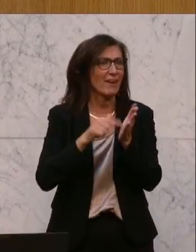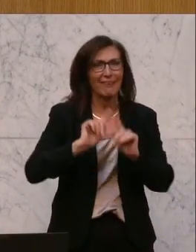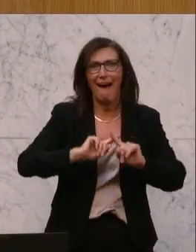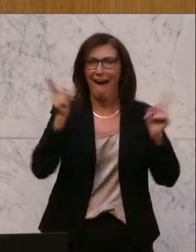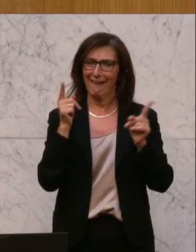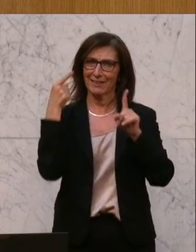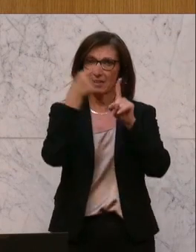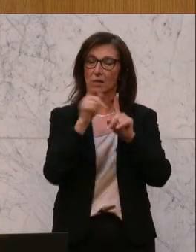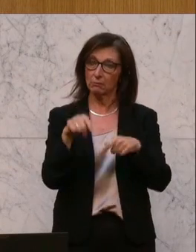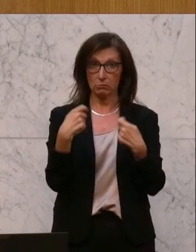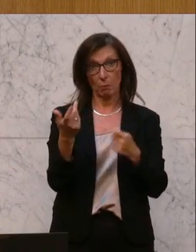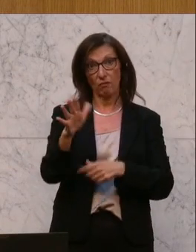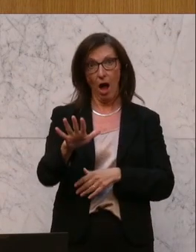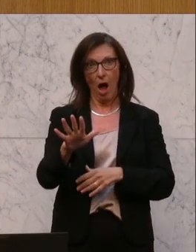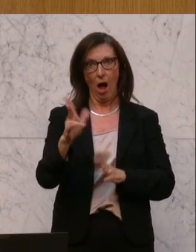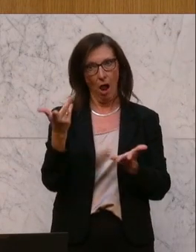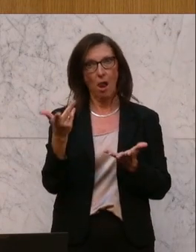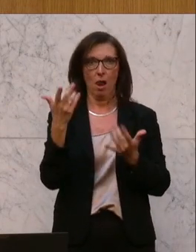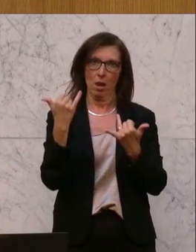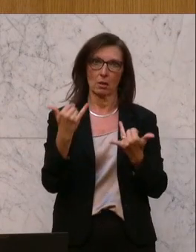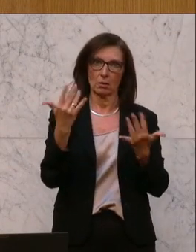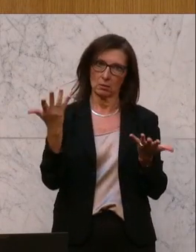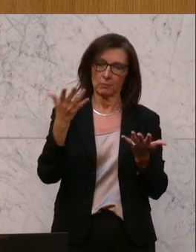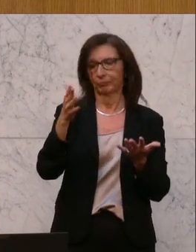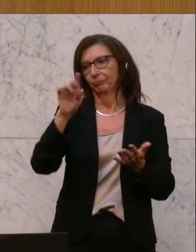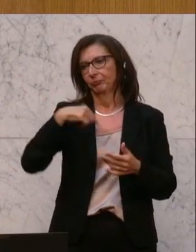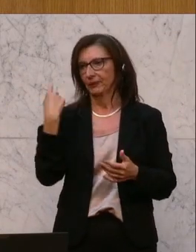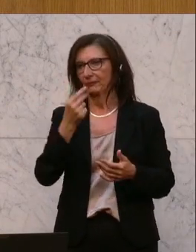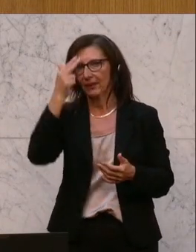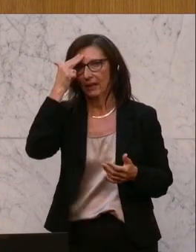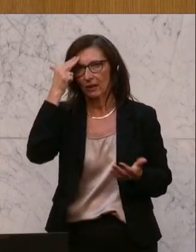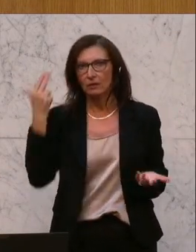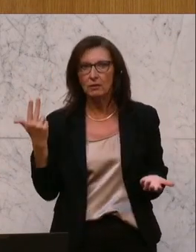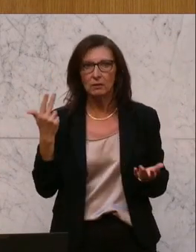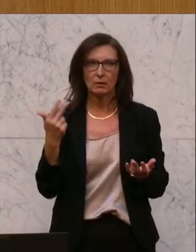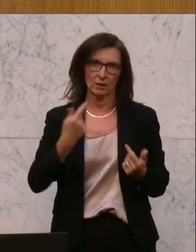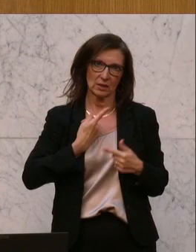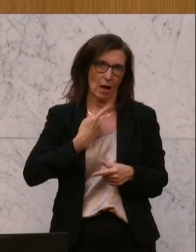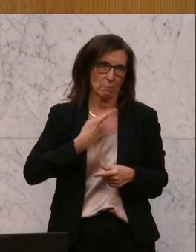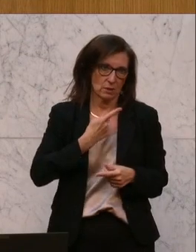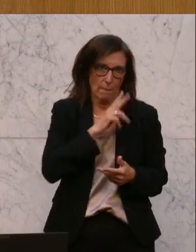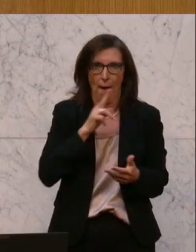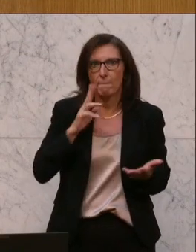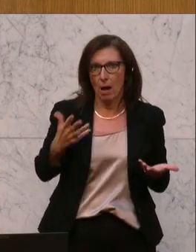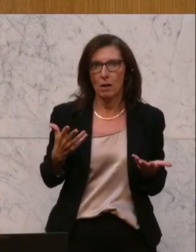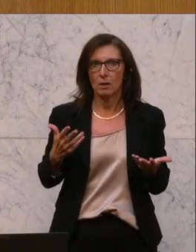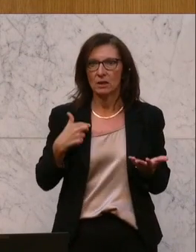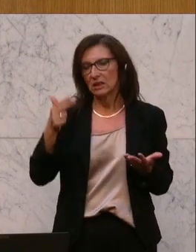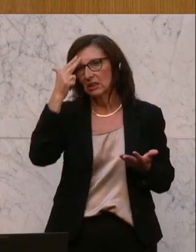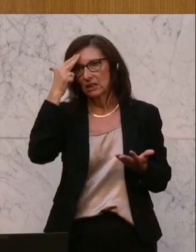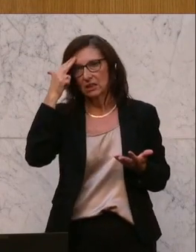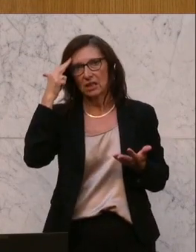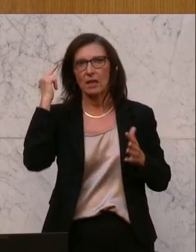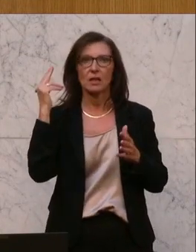Beispiel den Fall, also ganz steigende Fälle, wir kennen das, gerade auch als Mutter kenne ich das Thema, das ist sehr ernst zu